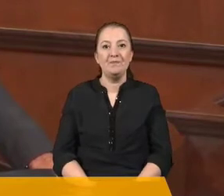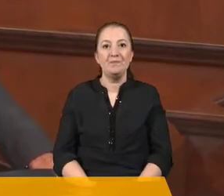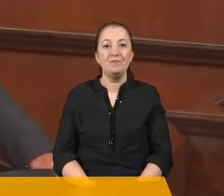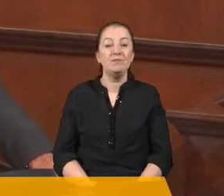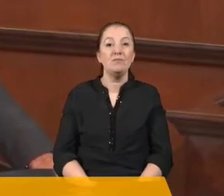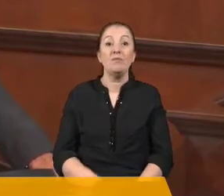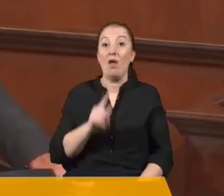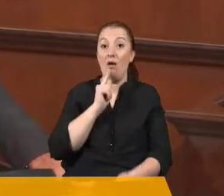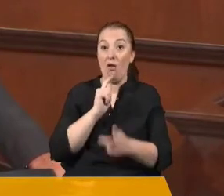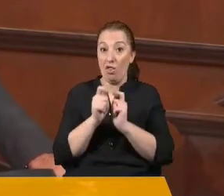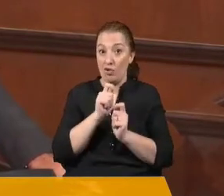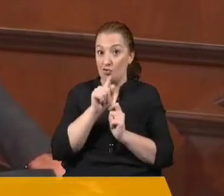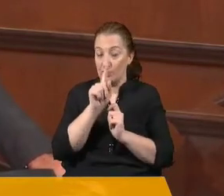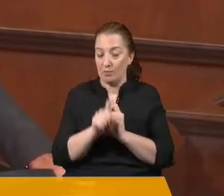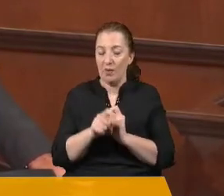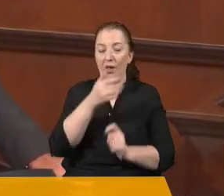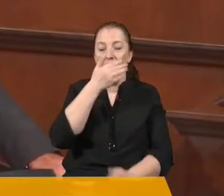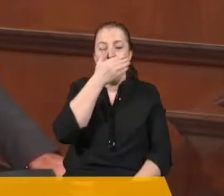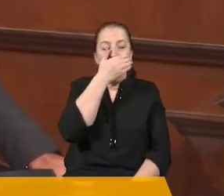Anlaştık mı?